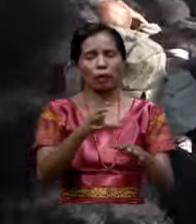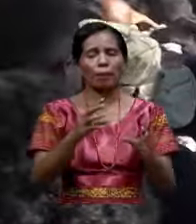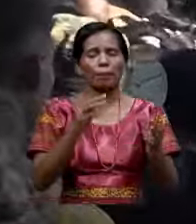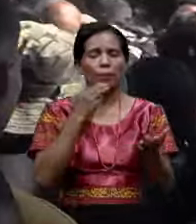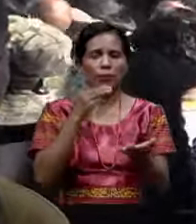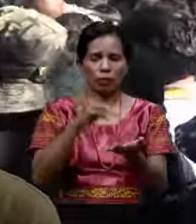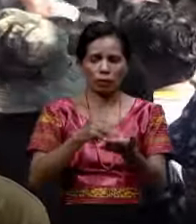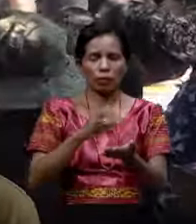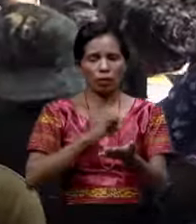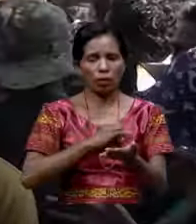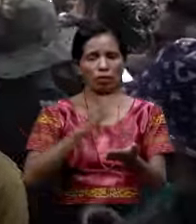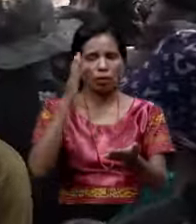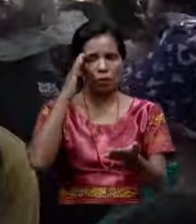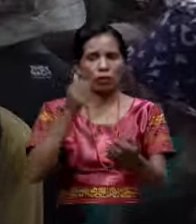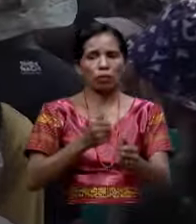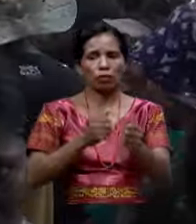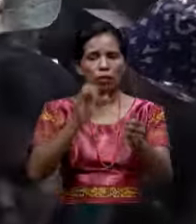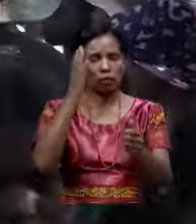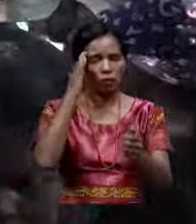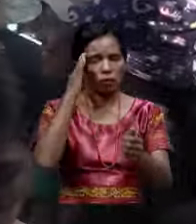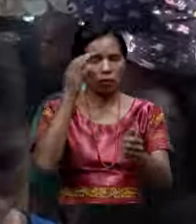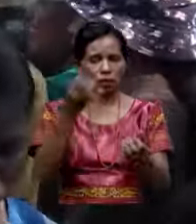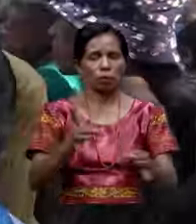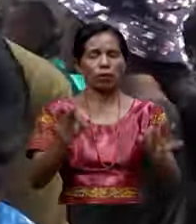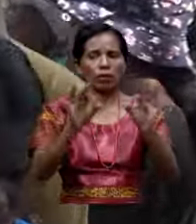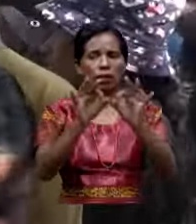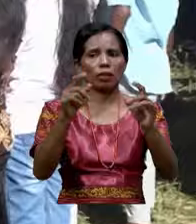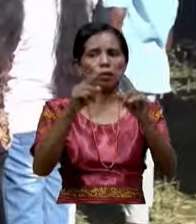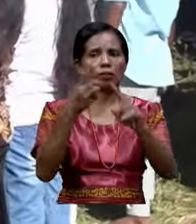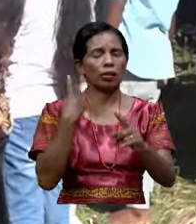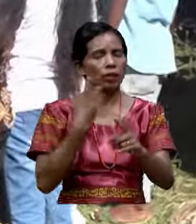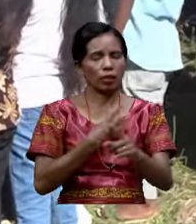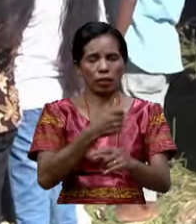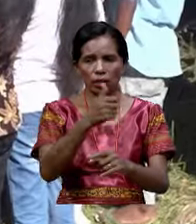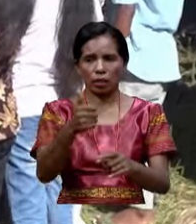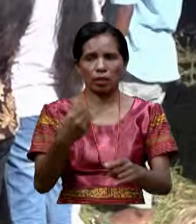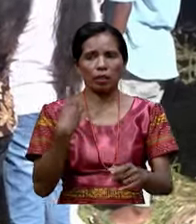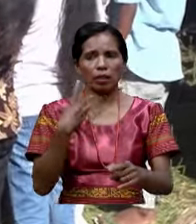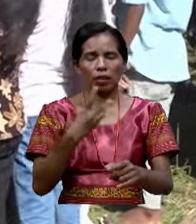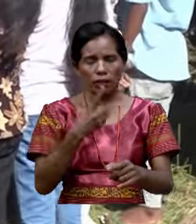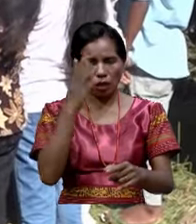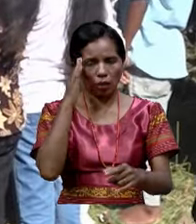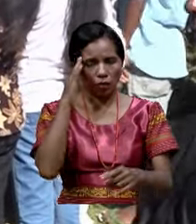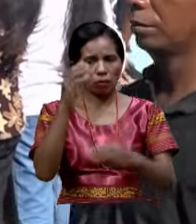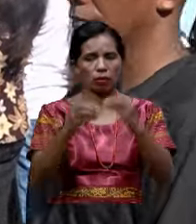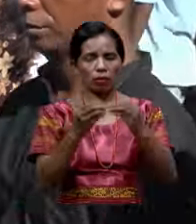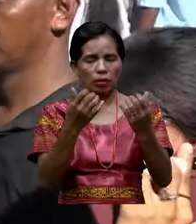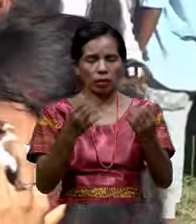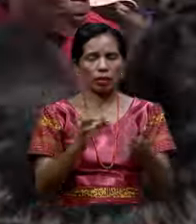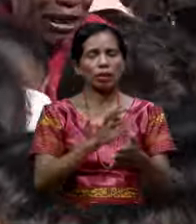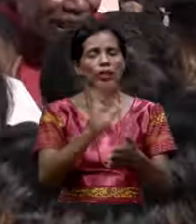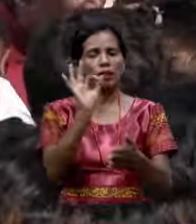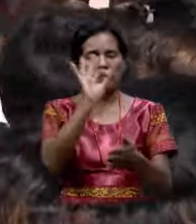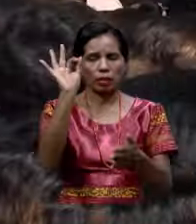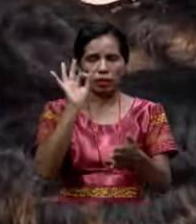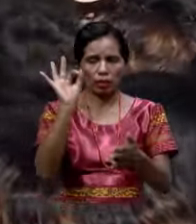noin tuir hawa noin importante ba ita ida mak ita kontempla ita ne di liu durante sexta-feira santa ita hanoin